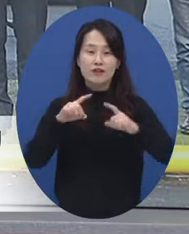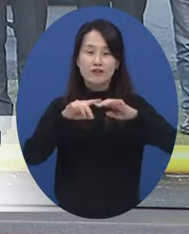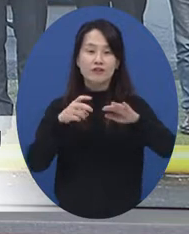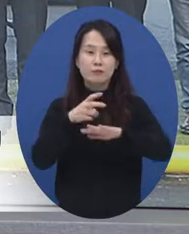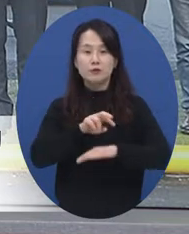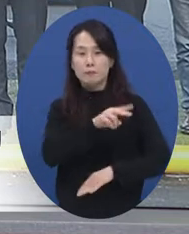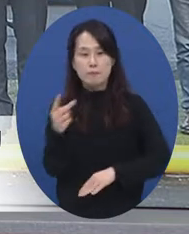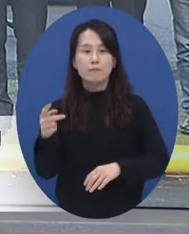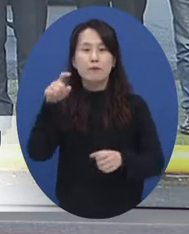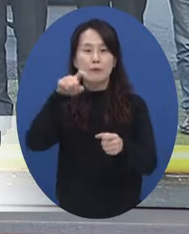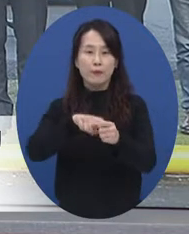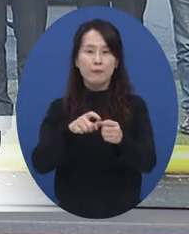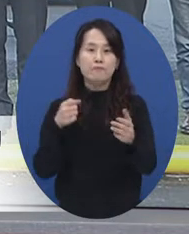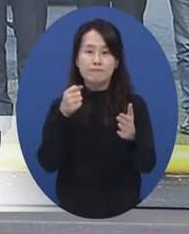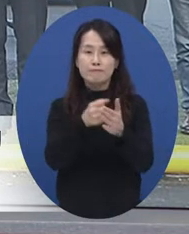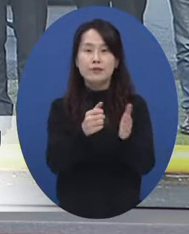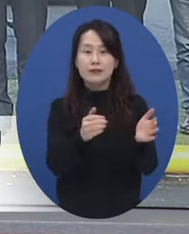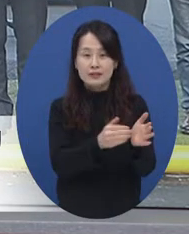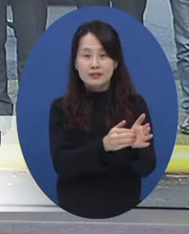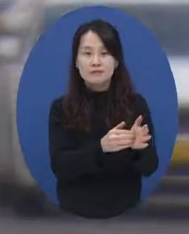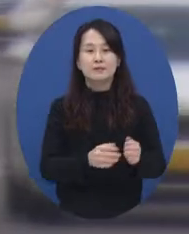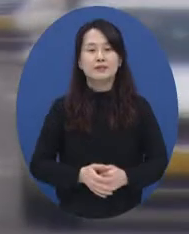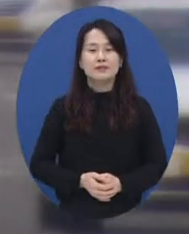전기로 바꾸겠다는 목표를 세웠습니다.